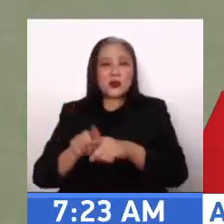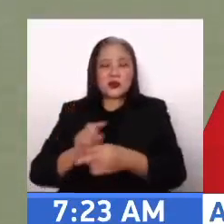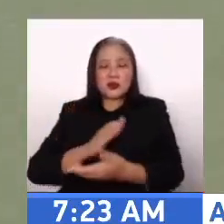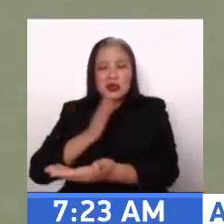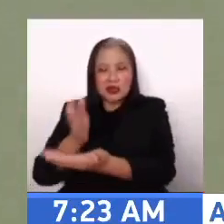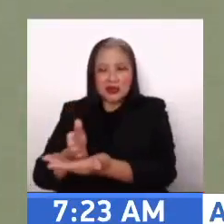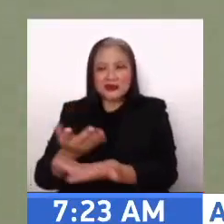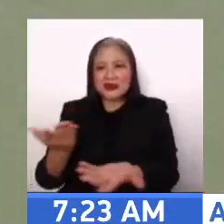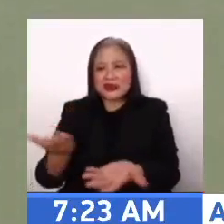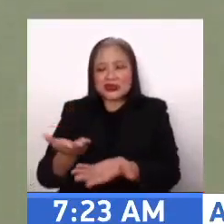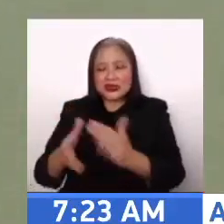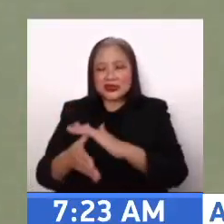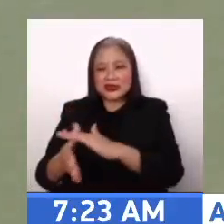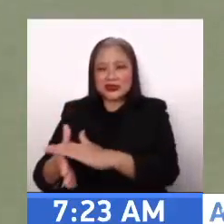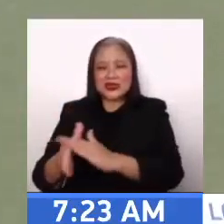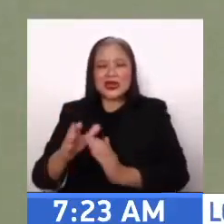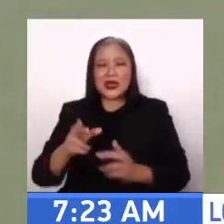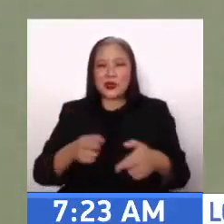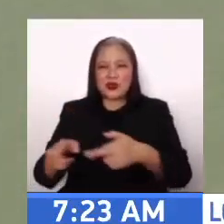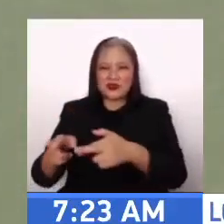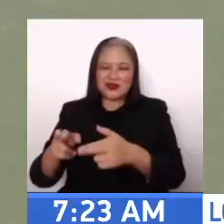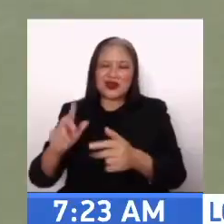kalaunay namatay.